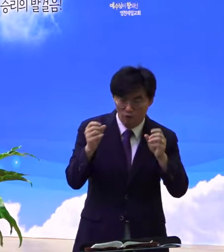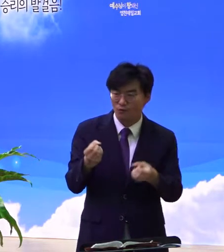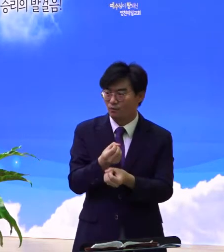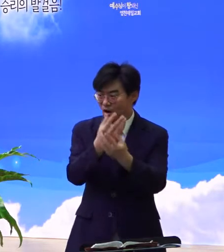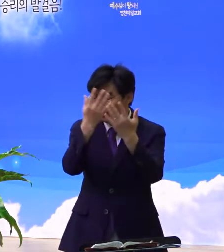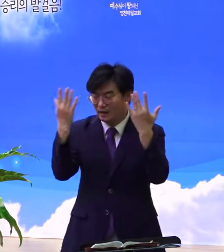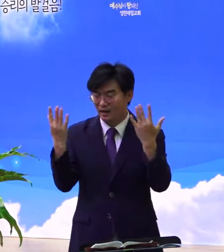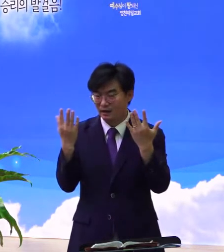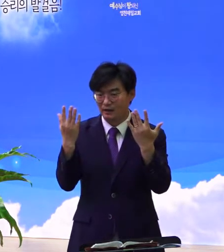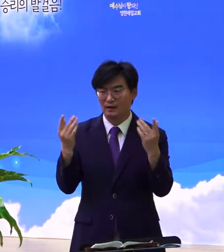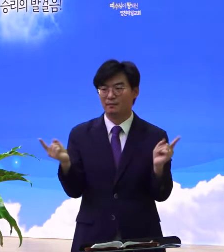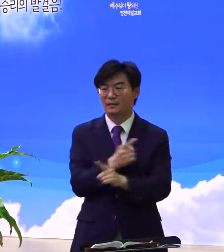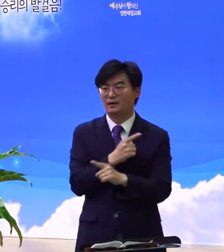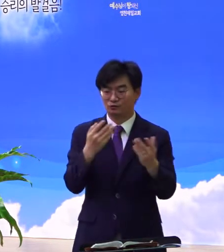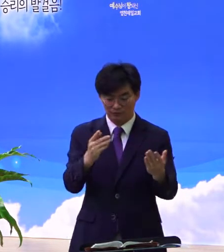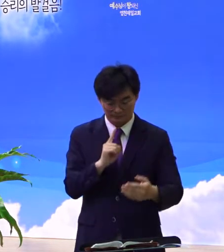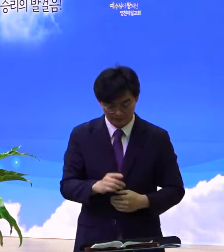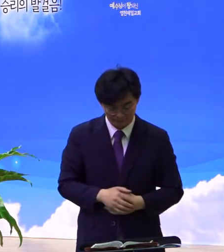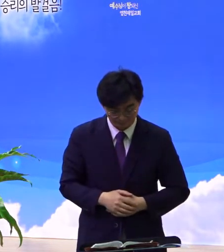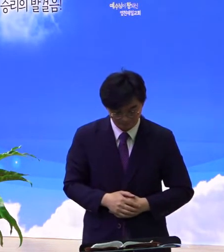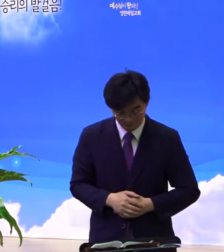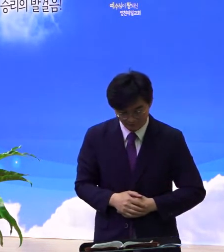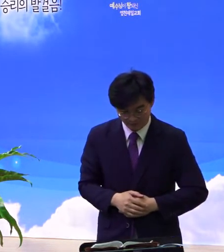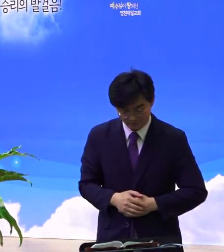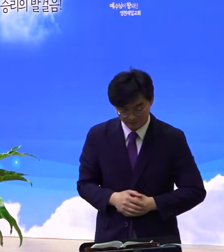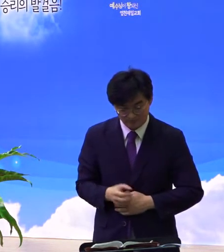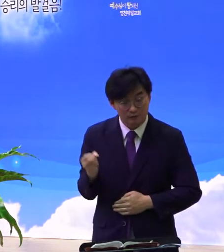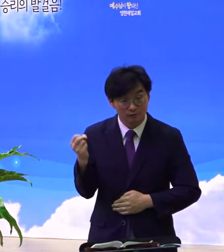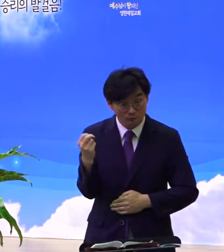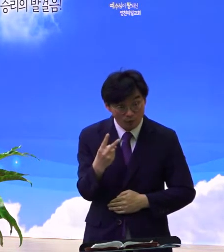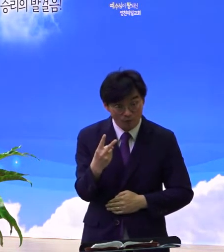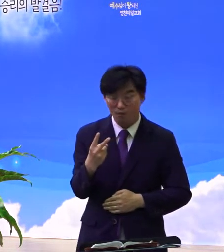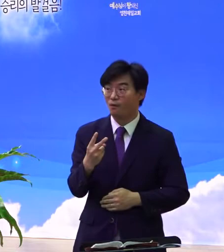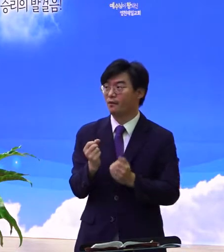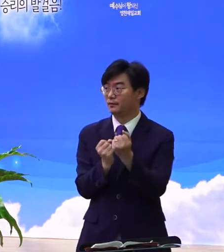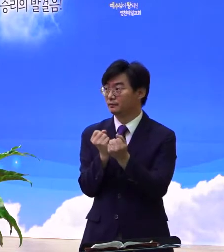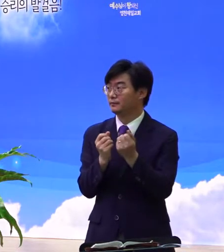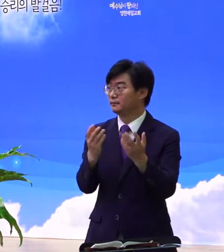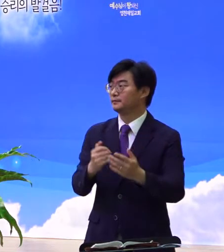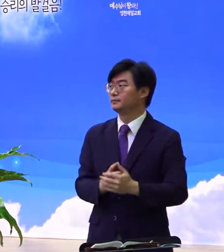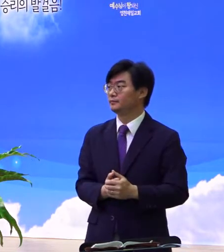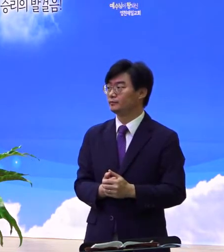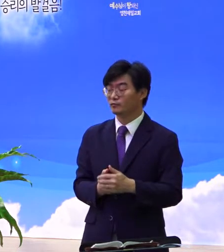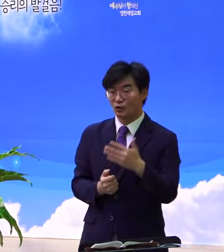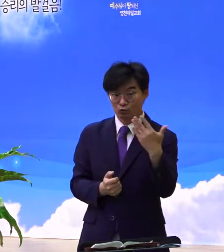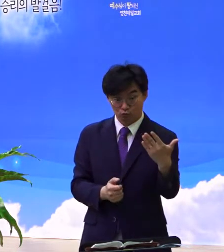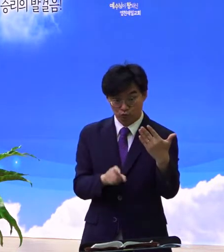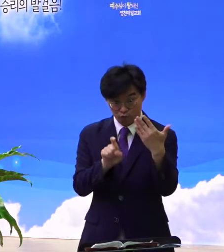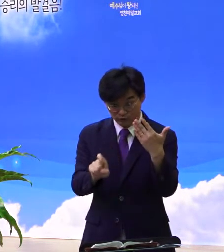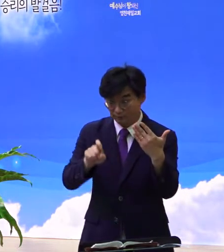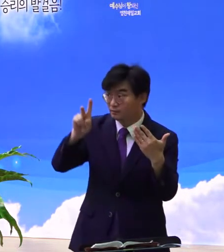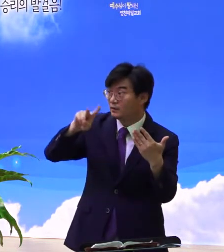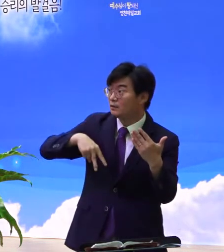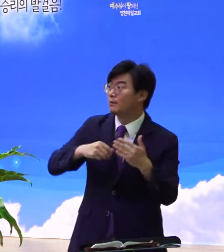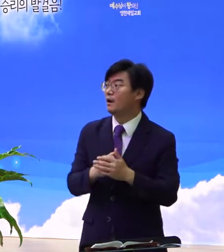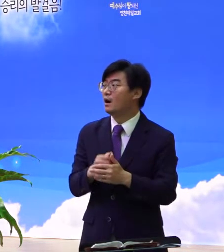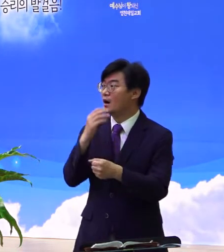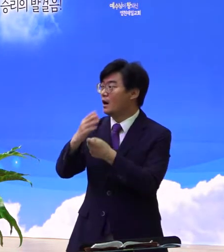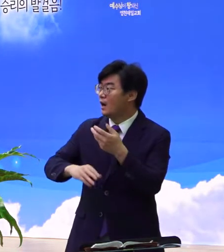이어지는 9절과 10절의 말씀도 있습니다. 여러분 한번 자막 보시면 다시 한번 읽겠습니다. 9절과 10절입니다.